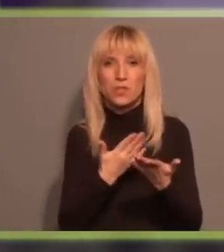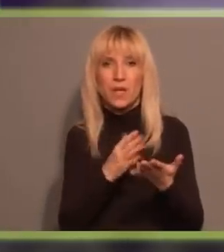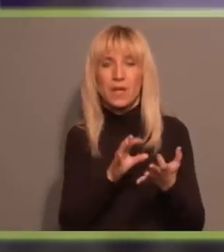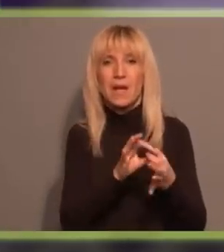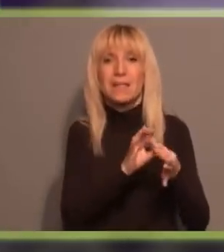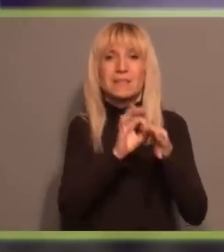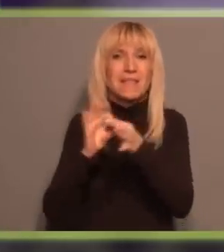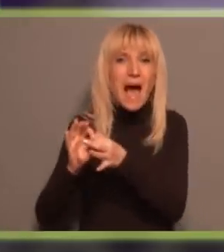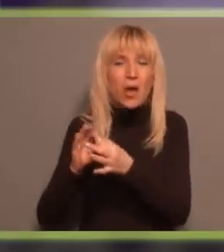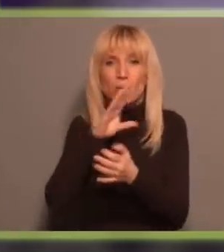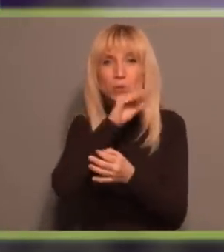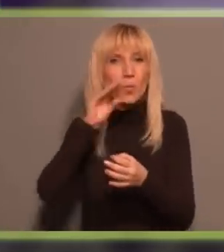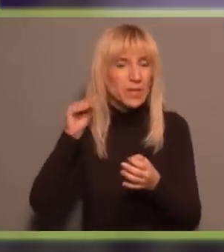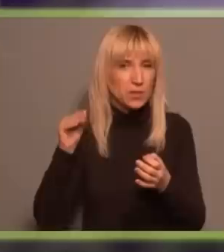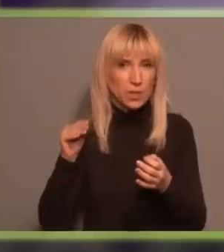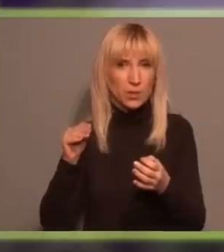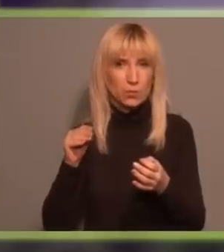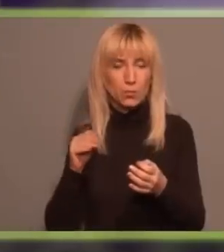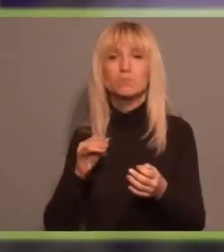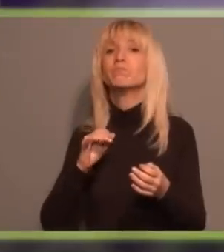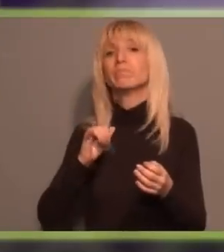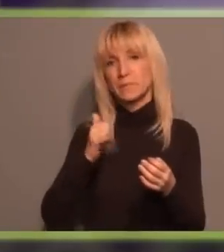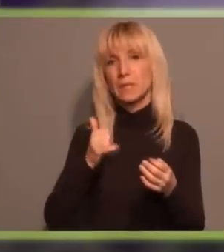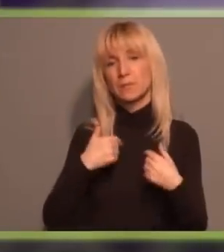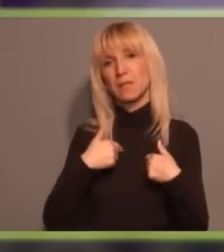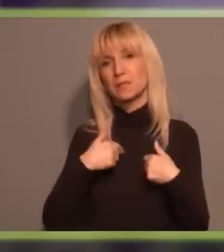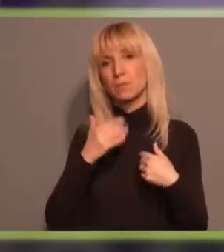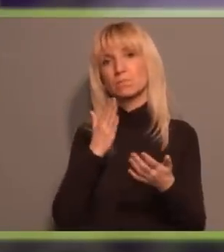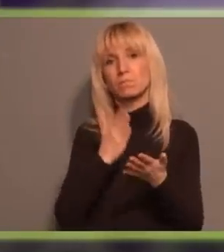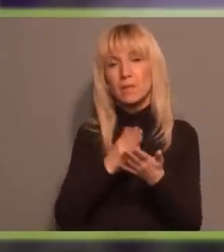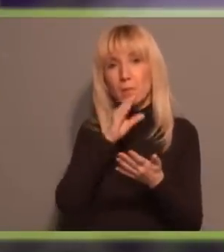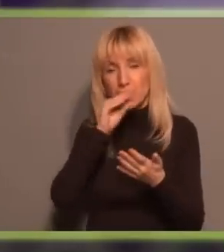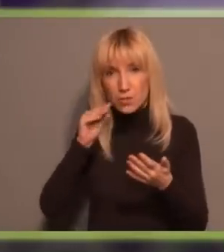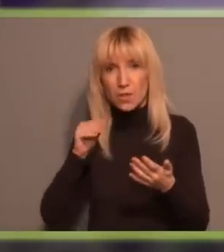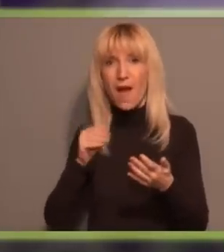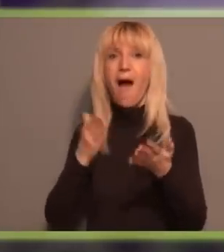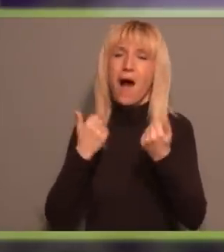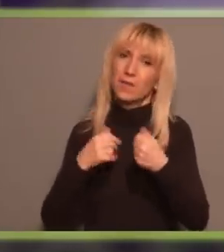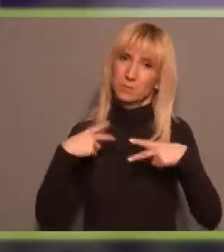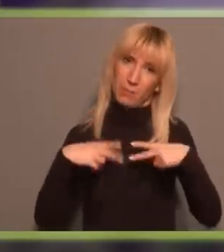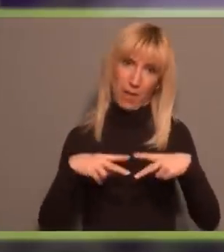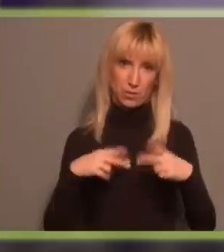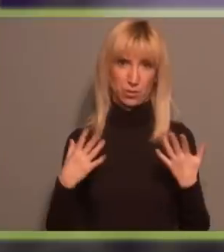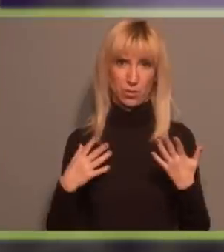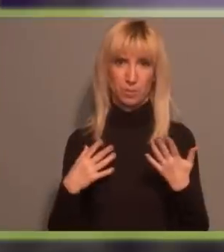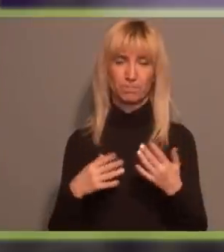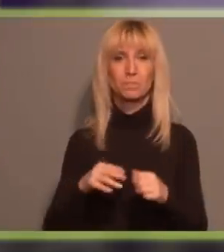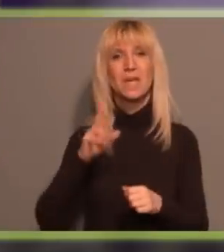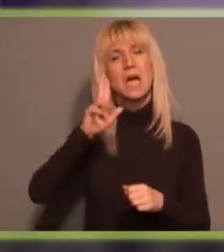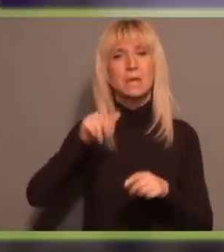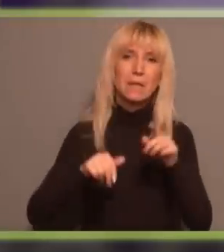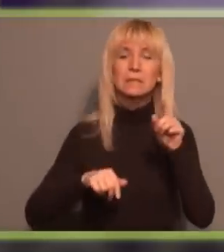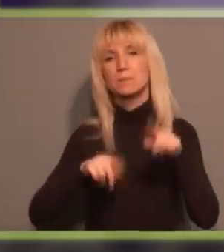nisam imala self-confident u pričanju. Jesam bila, ali imala sam u smislu strah u govoru. Imala